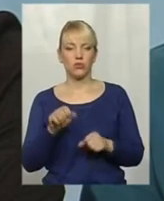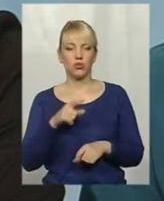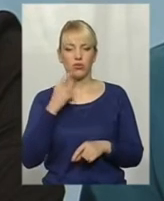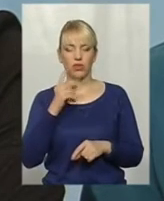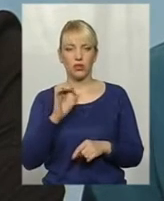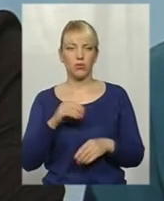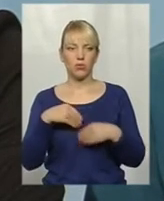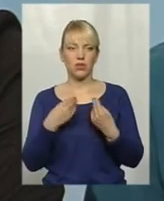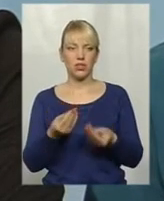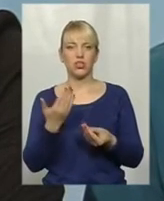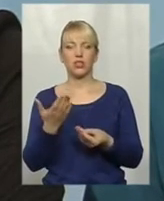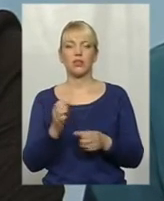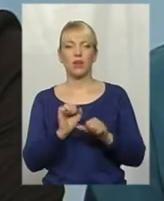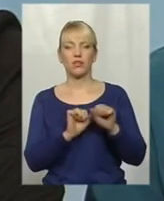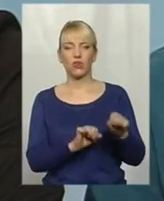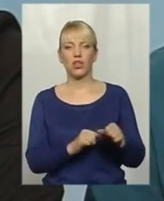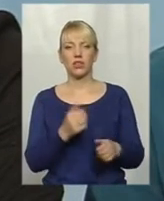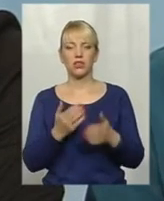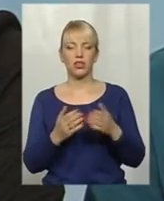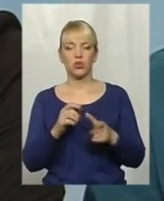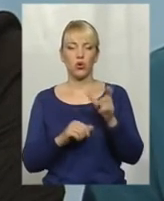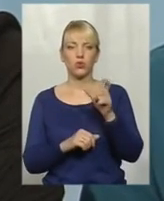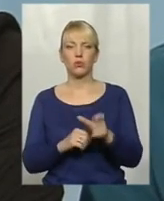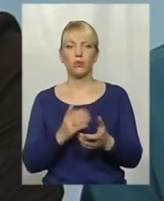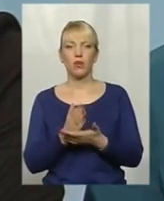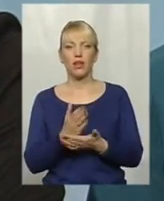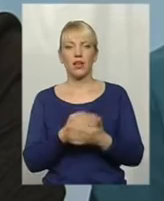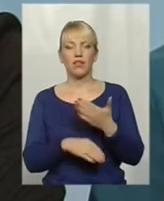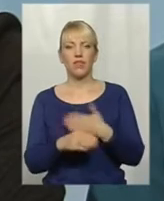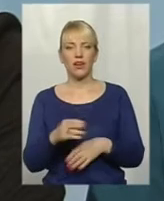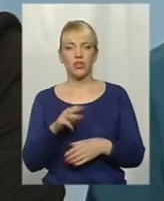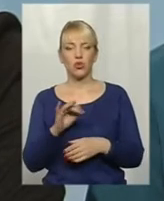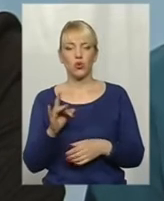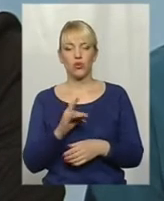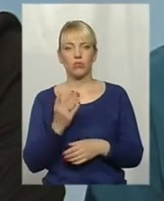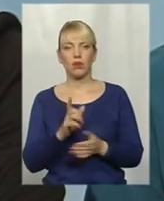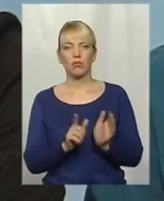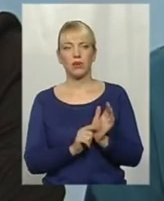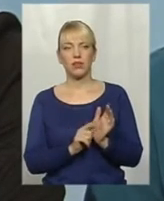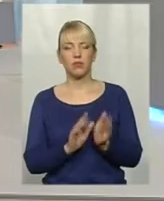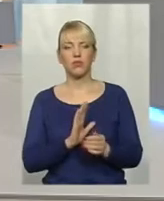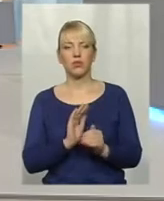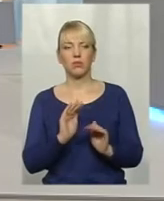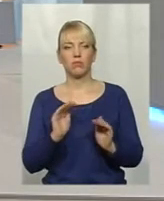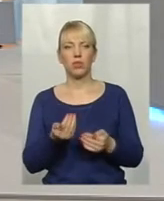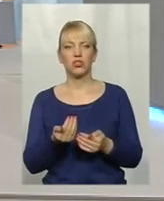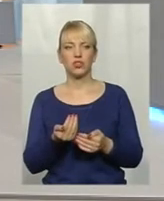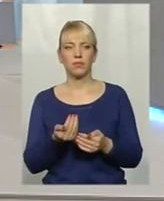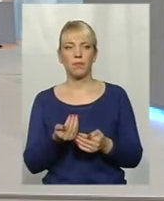їм адвоката. Якщо ця особа має інвалідність, то розмір її пенсії має бути менше